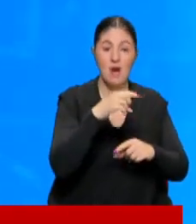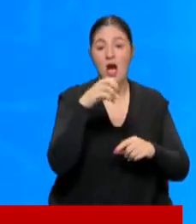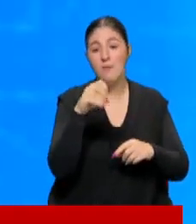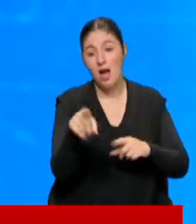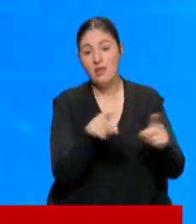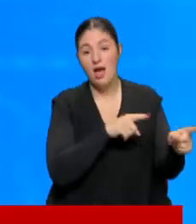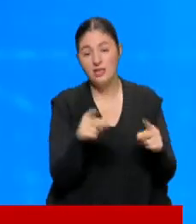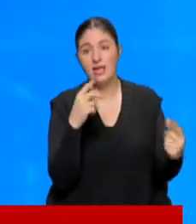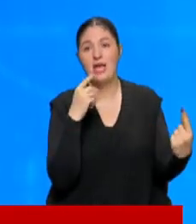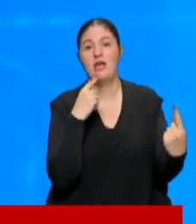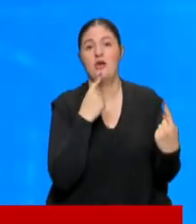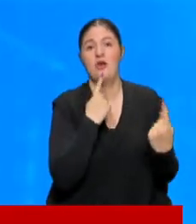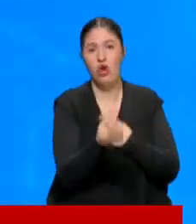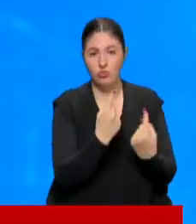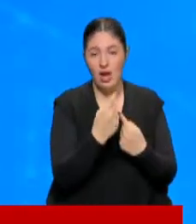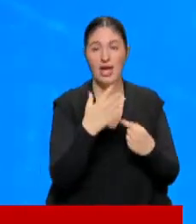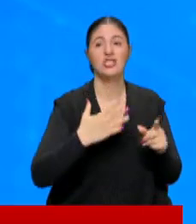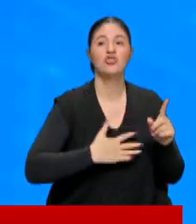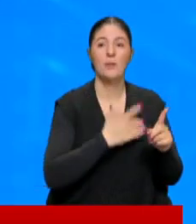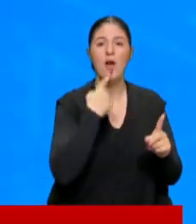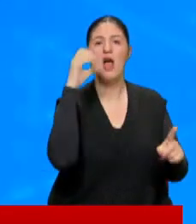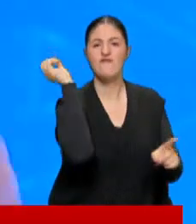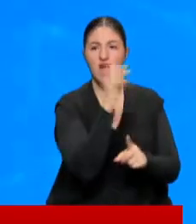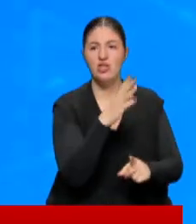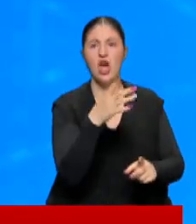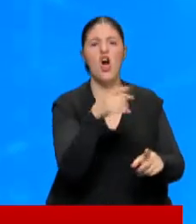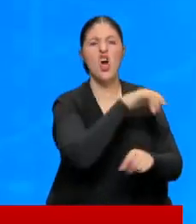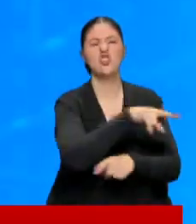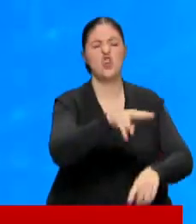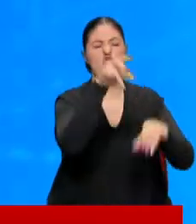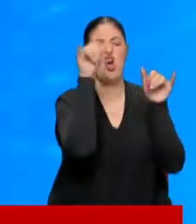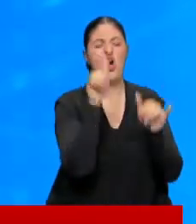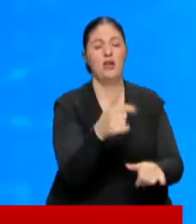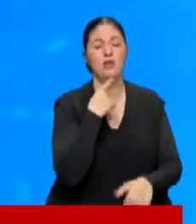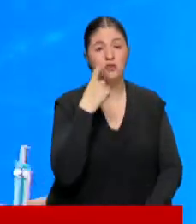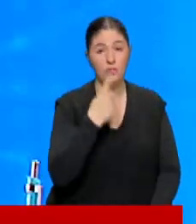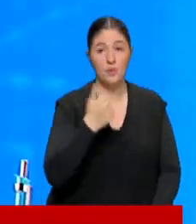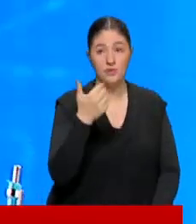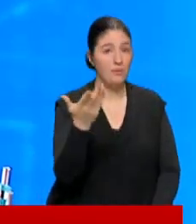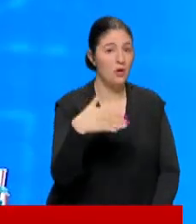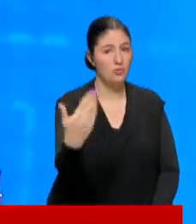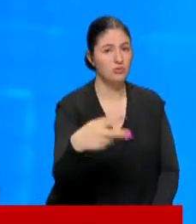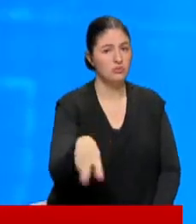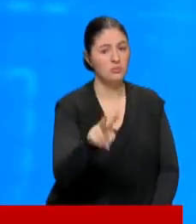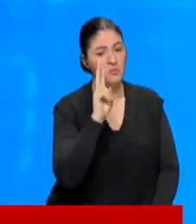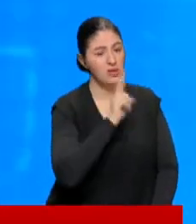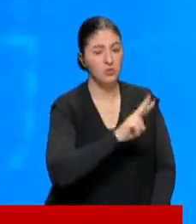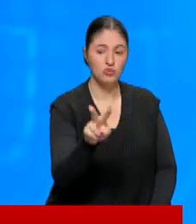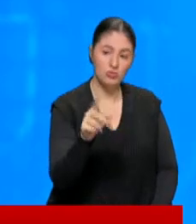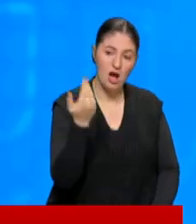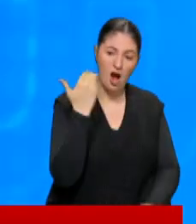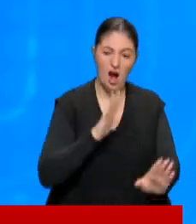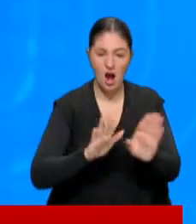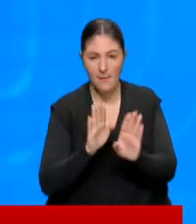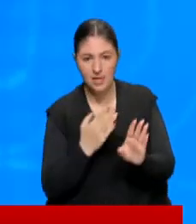arasındaki temas yani CHP'ye söz söylendi Al birini vur ötekine dedi Cumhurbaşkanı Ama öbür tarafta bir arka